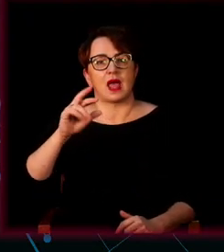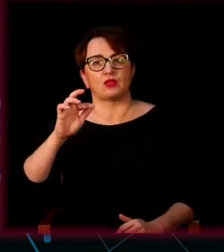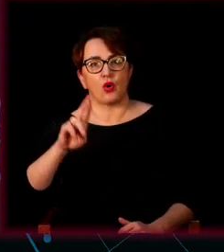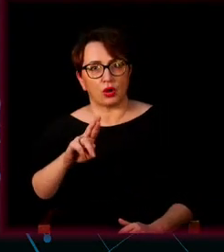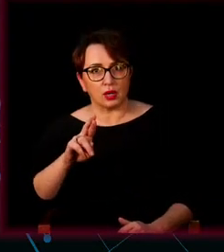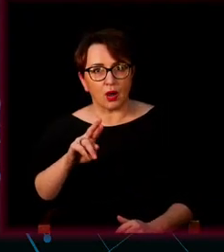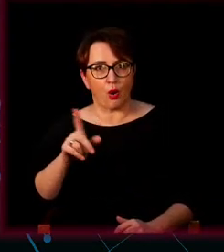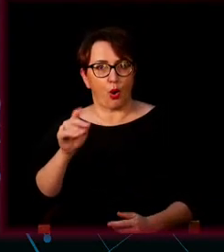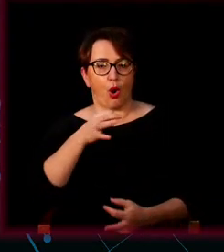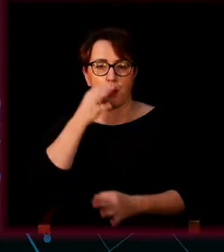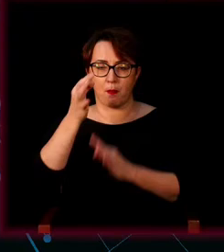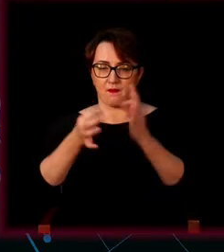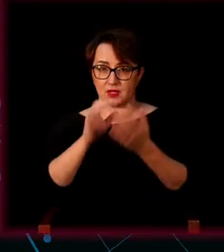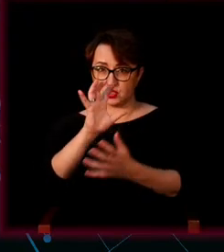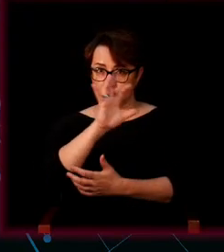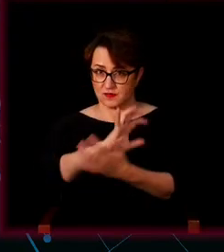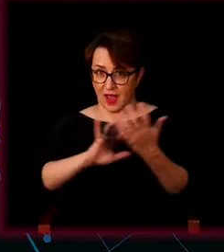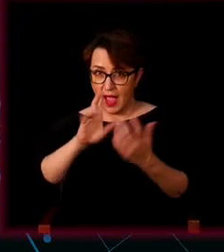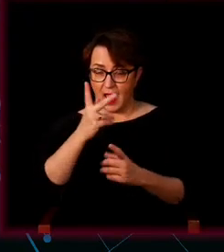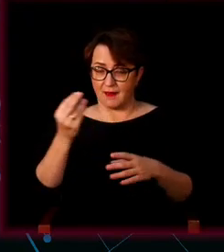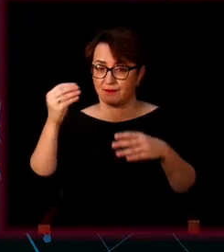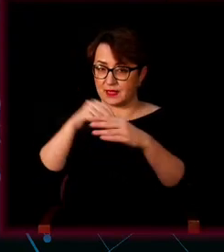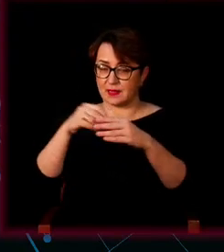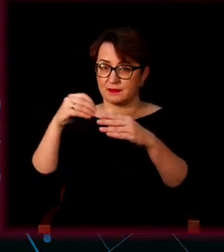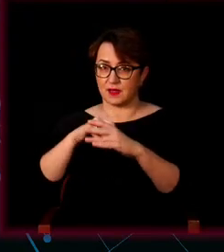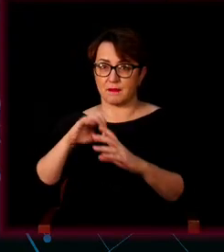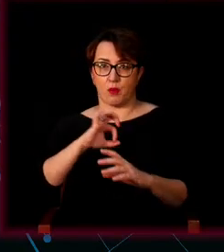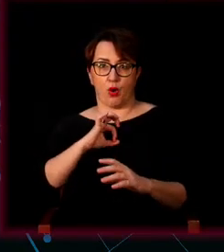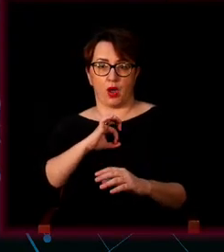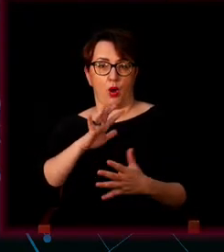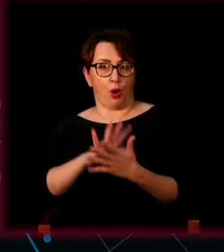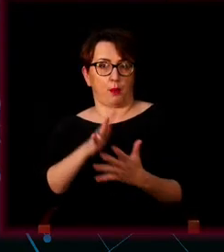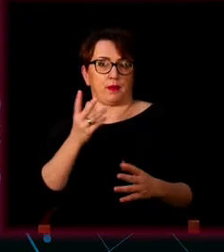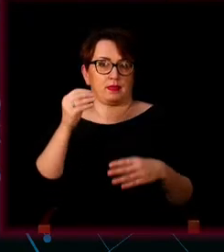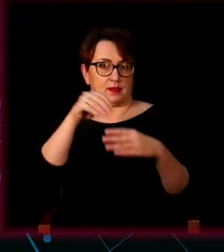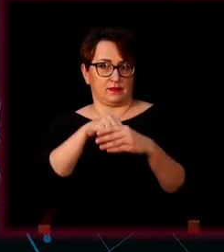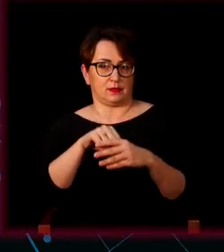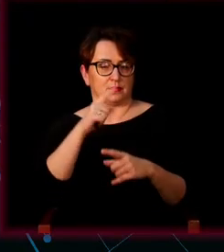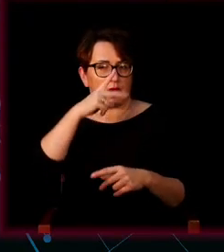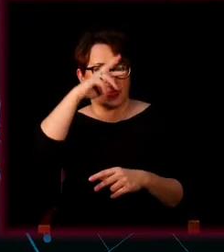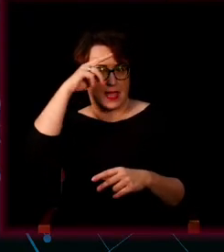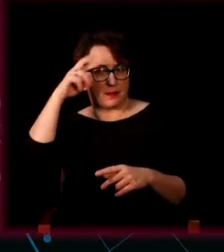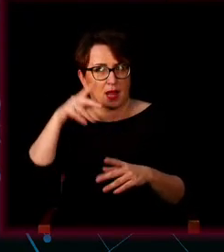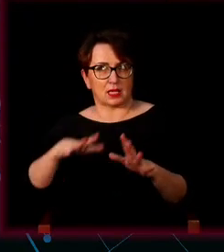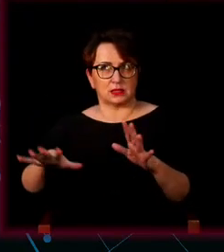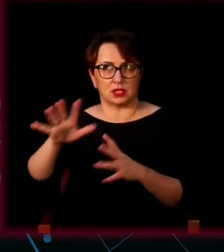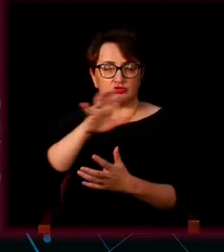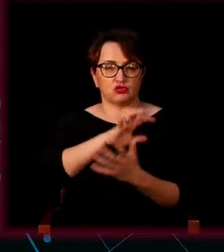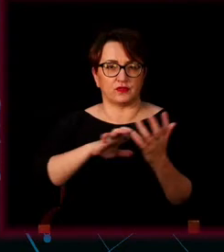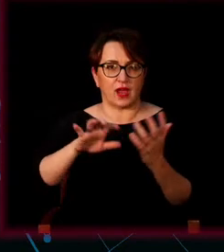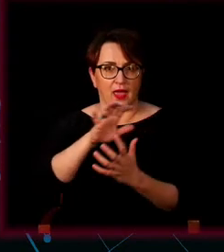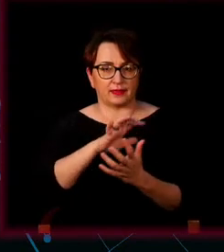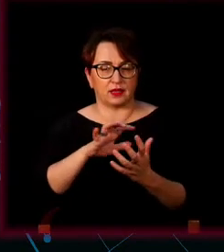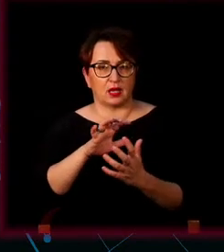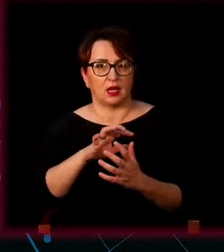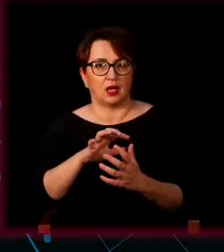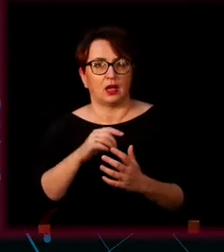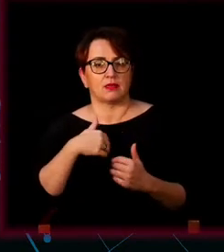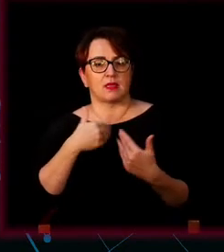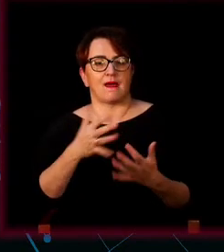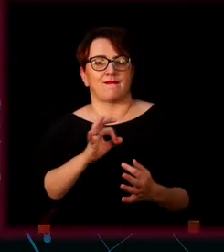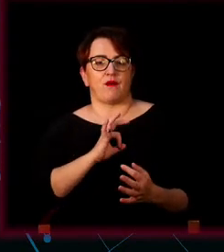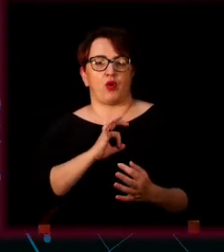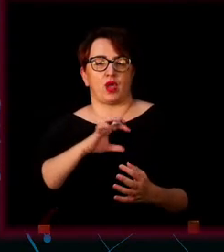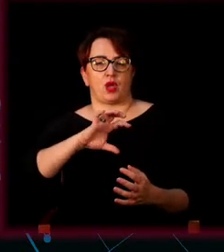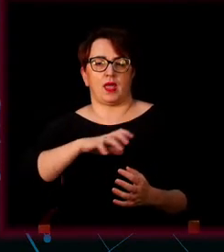przemyca przy opisie tego świata swoje własne przekonania. Tak, on jako interpretuje ten świat, narzucając